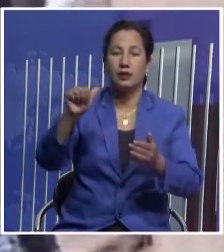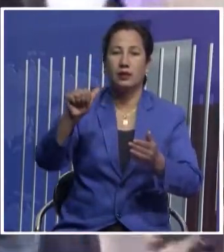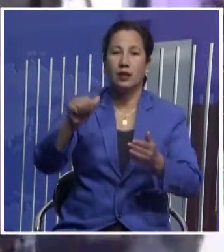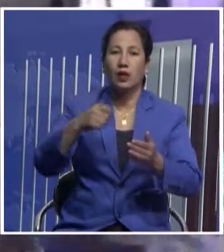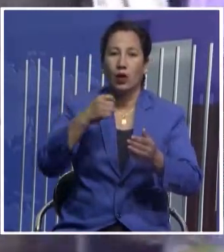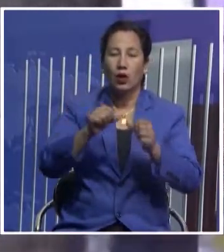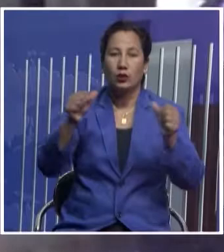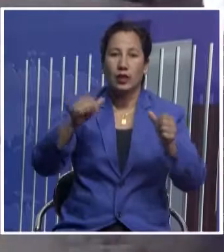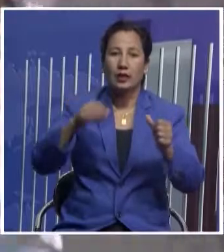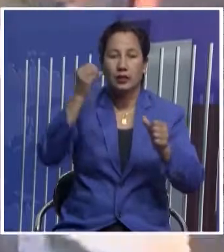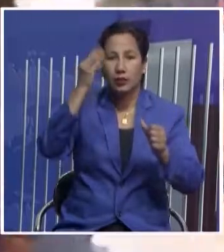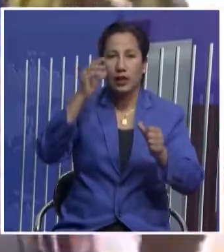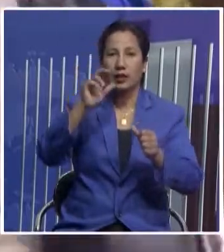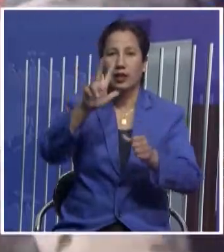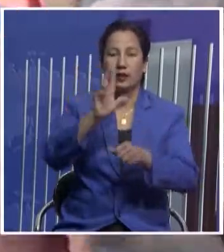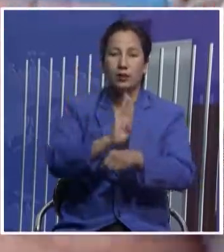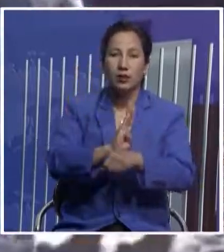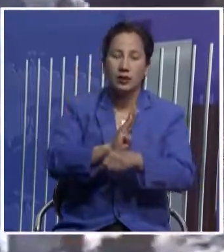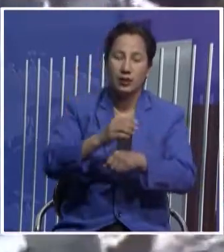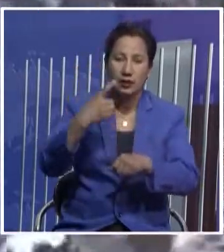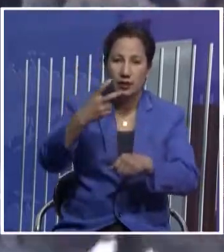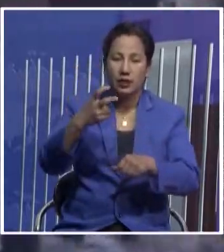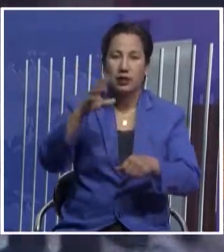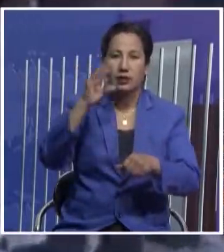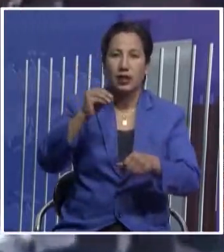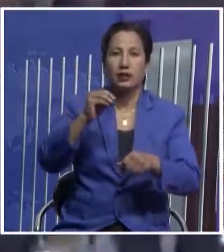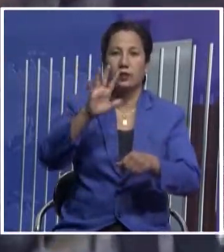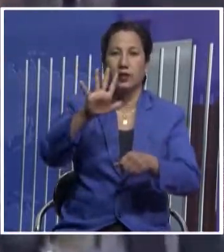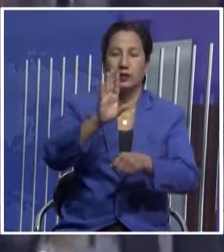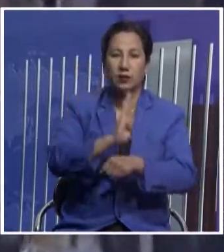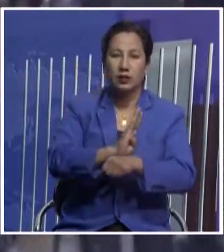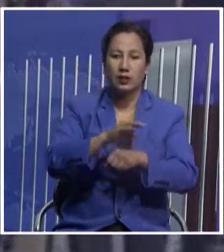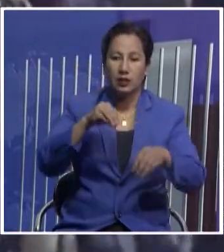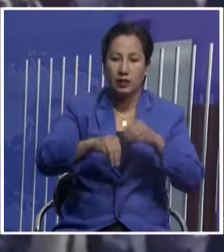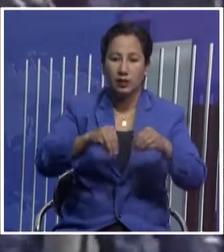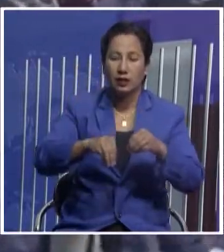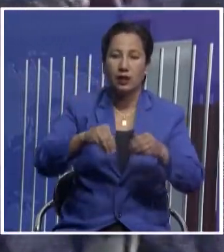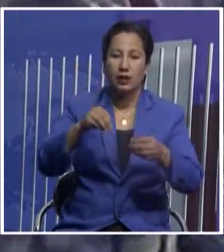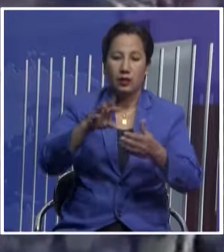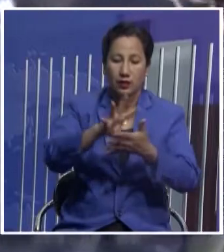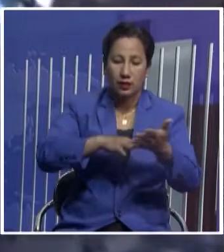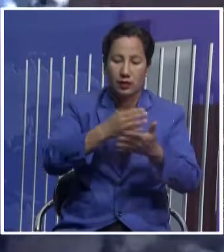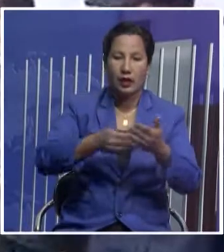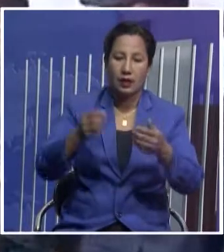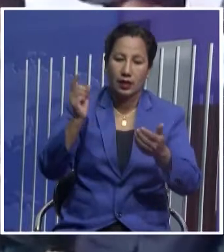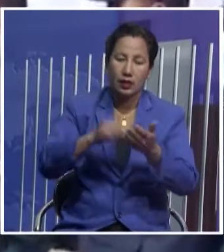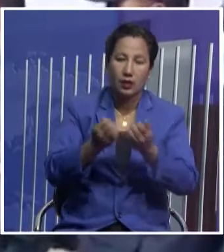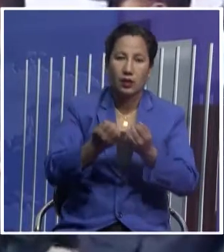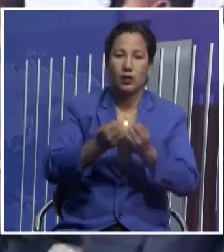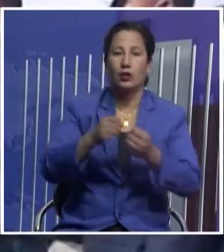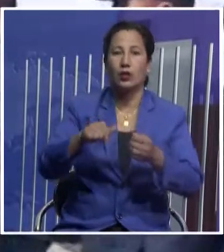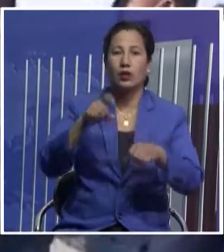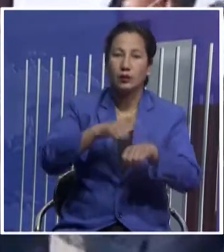आज बिहान 8 बजेदेखि साँझ 5 बजेसम्म मतदानको कार्यतालिका तय गरेको थियो तर निर्धारित